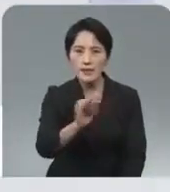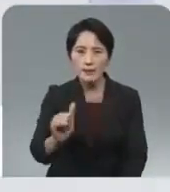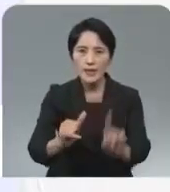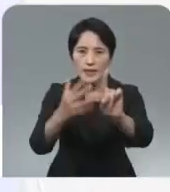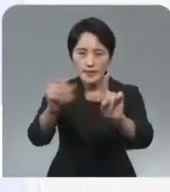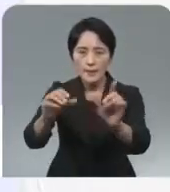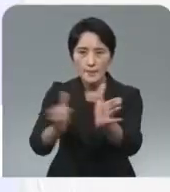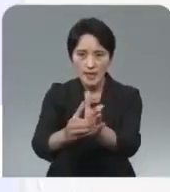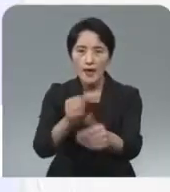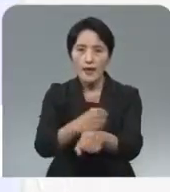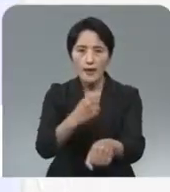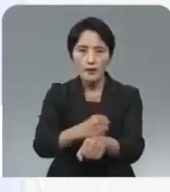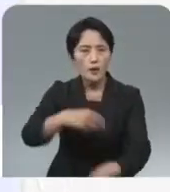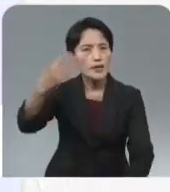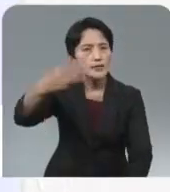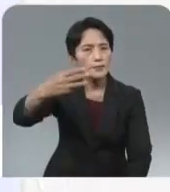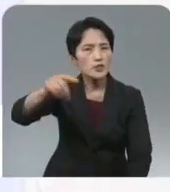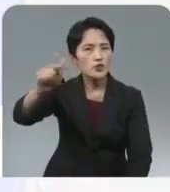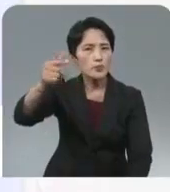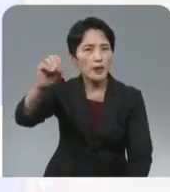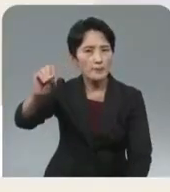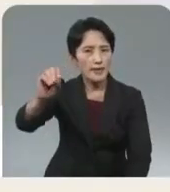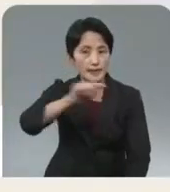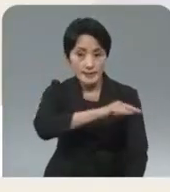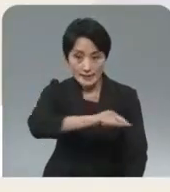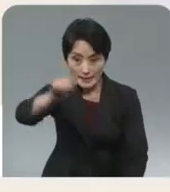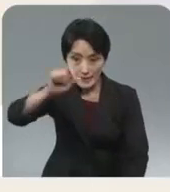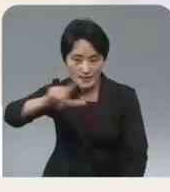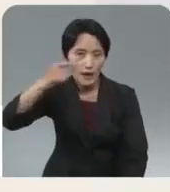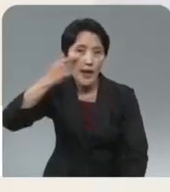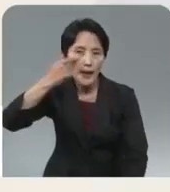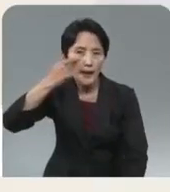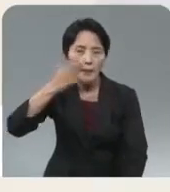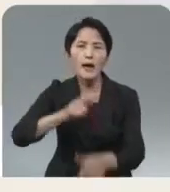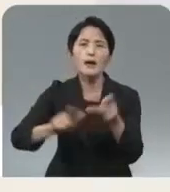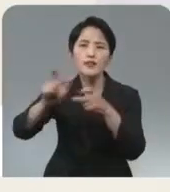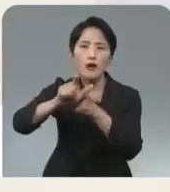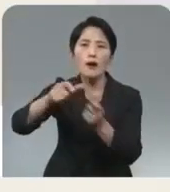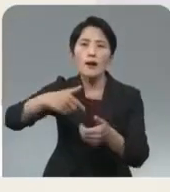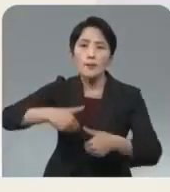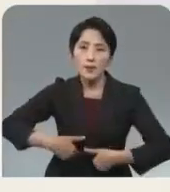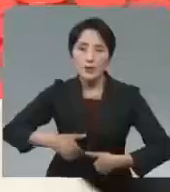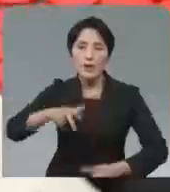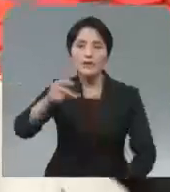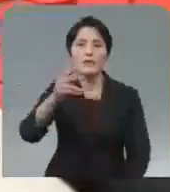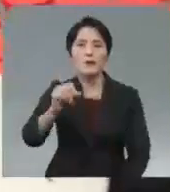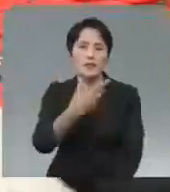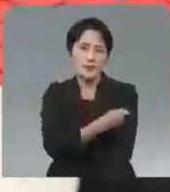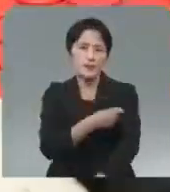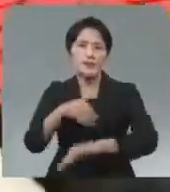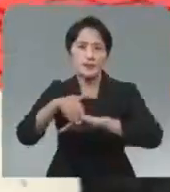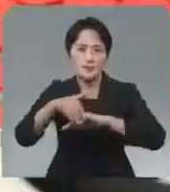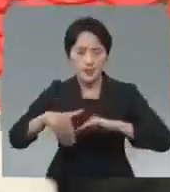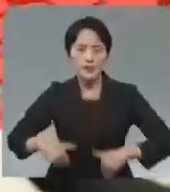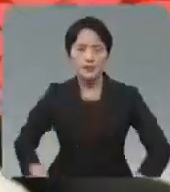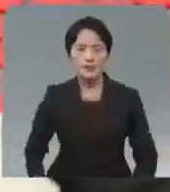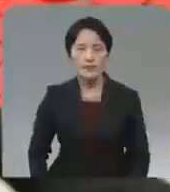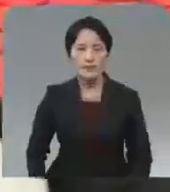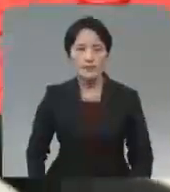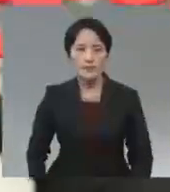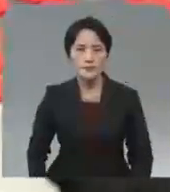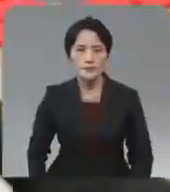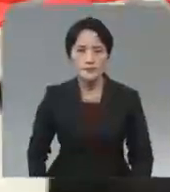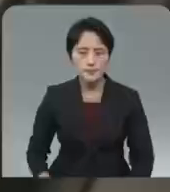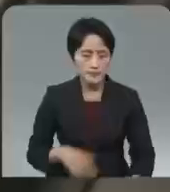объявит режиме социального дистанцирования на ближайшие недели и рекомендации на праздник чусок ранее